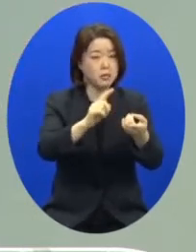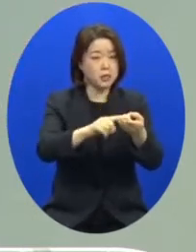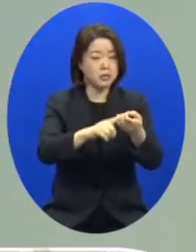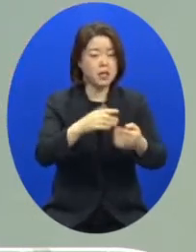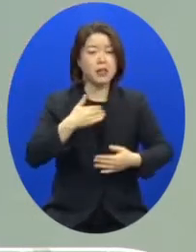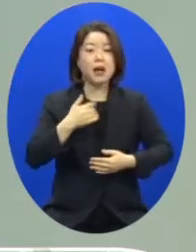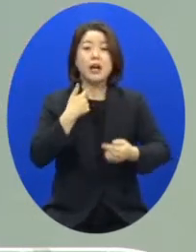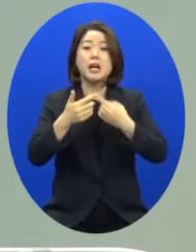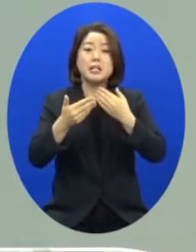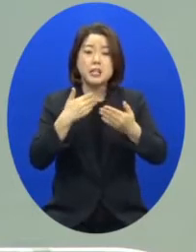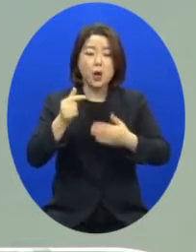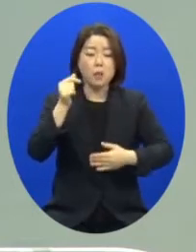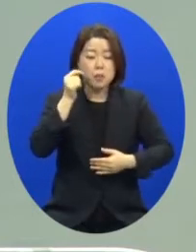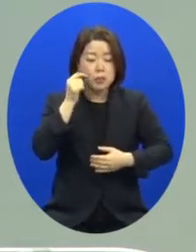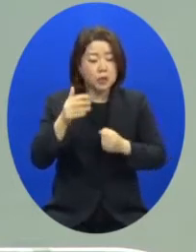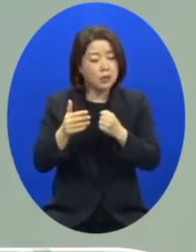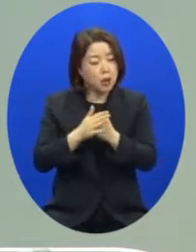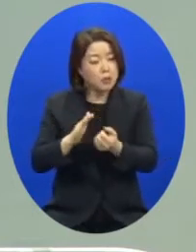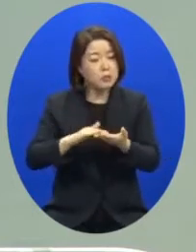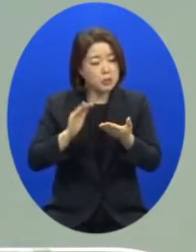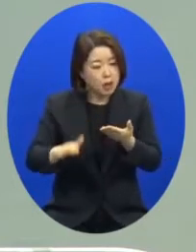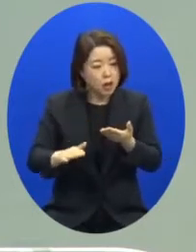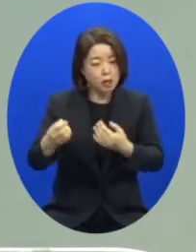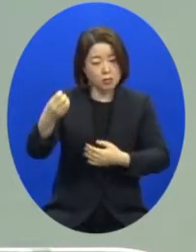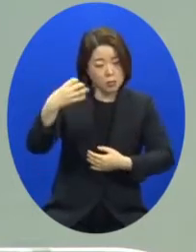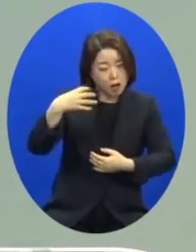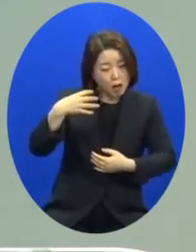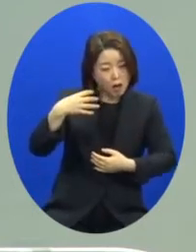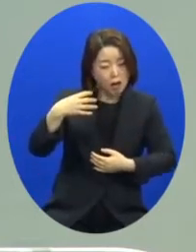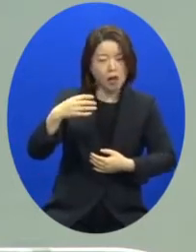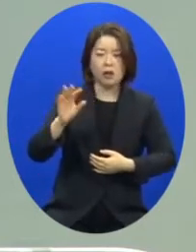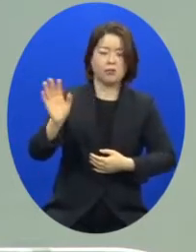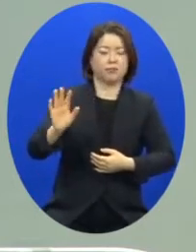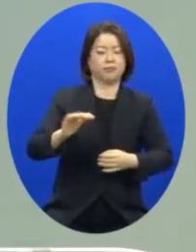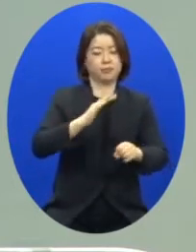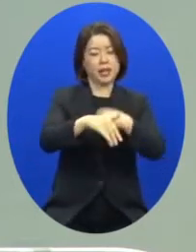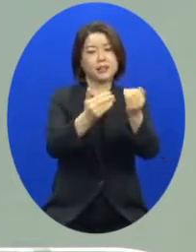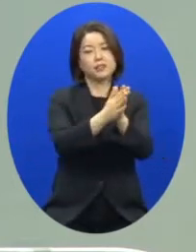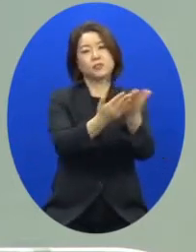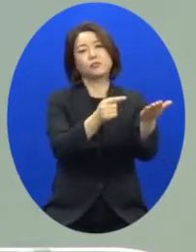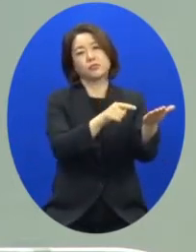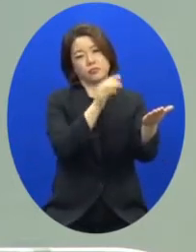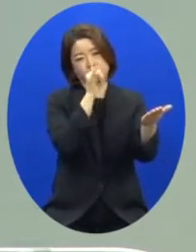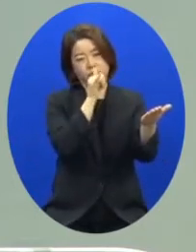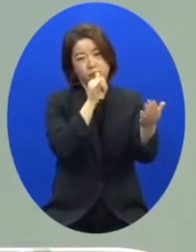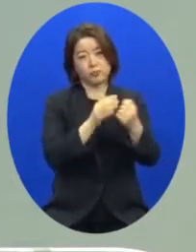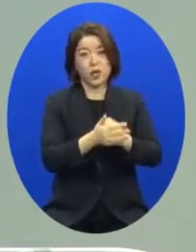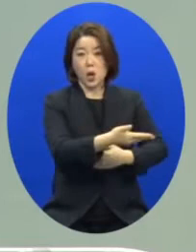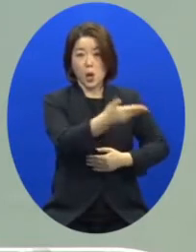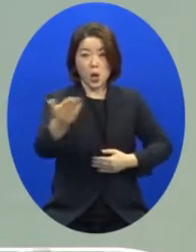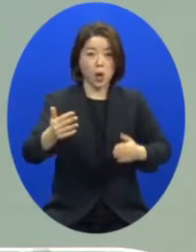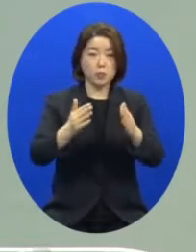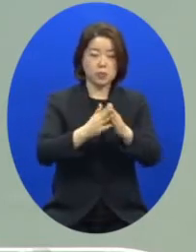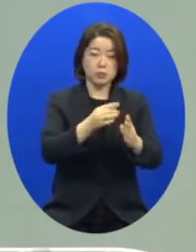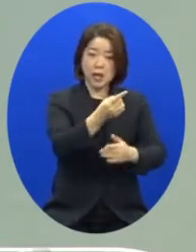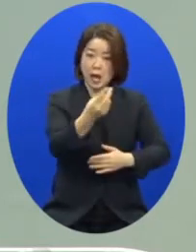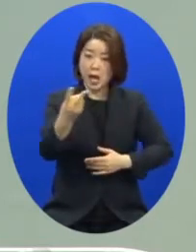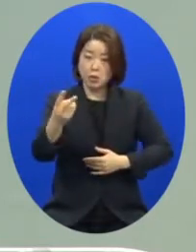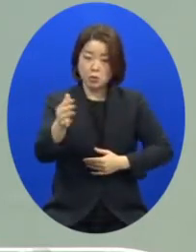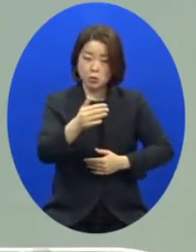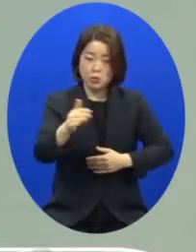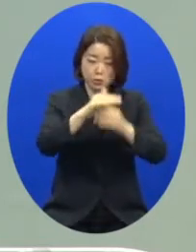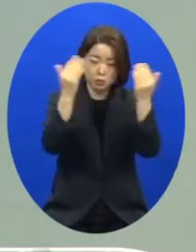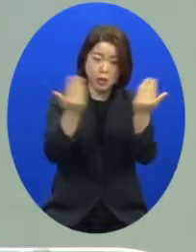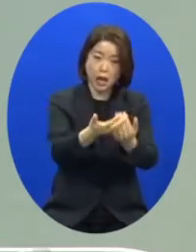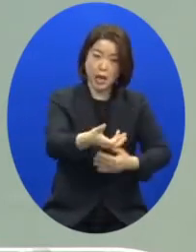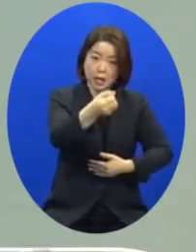못했으니 그런거 아닙니까 여러분 성경책에 있지 않습니까 여러분 집에 적어도 한두 번씩은 다 있으실